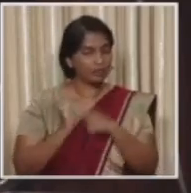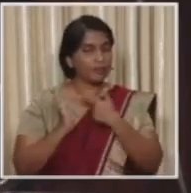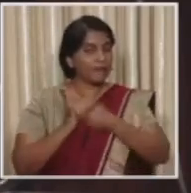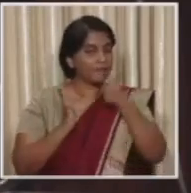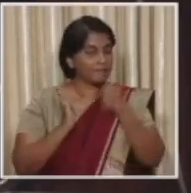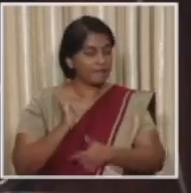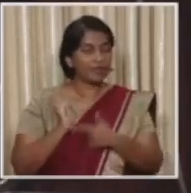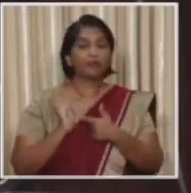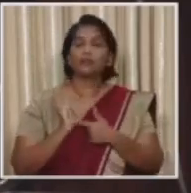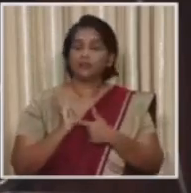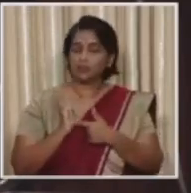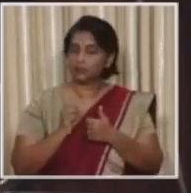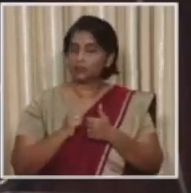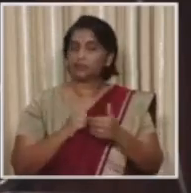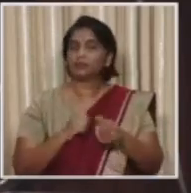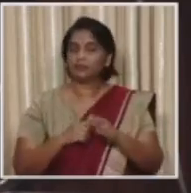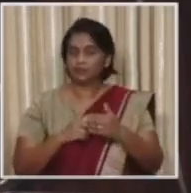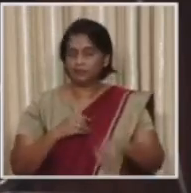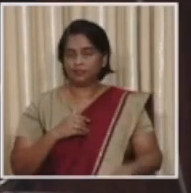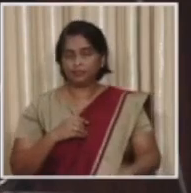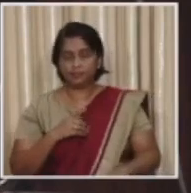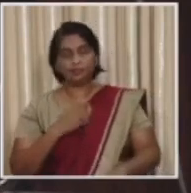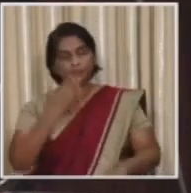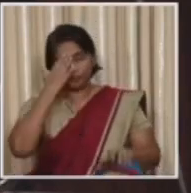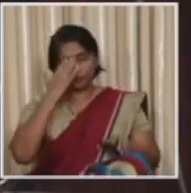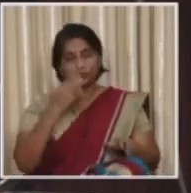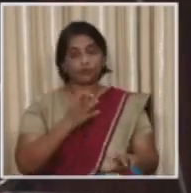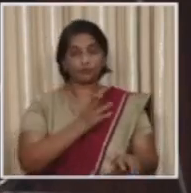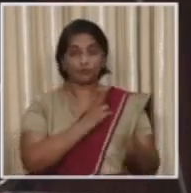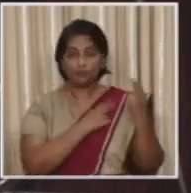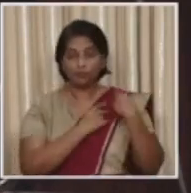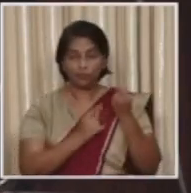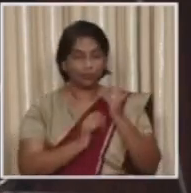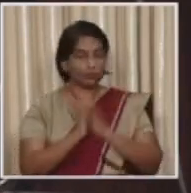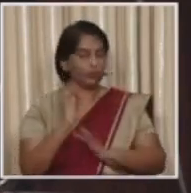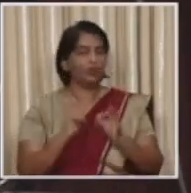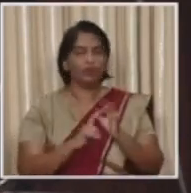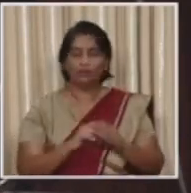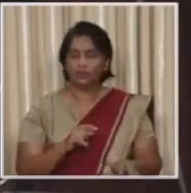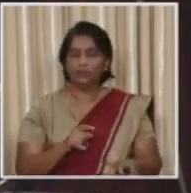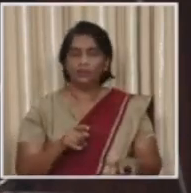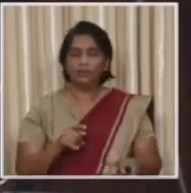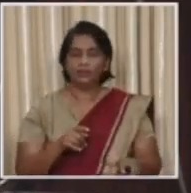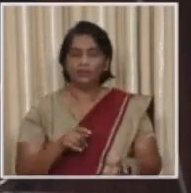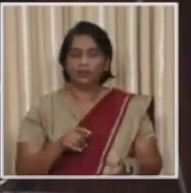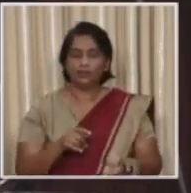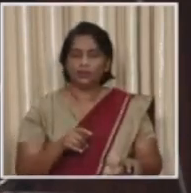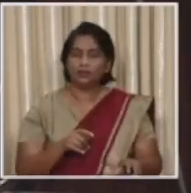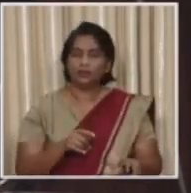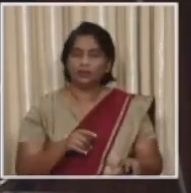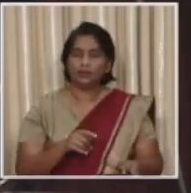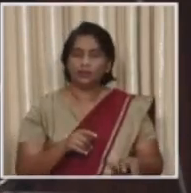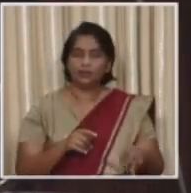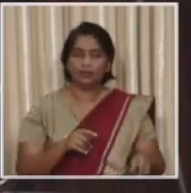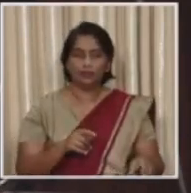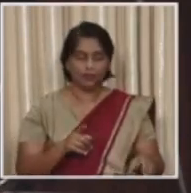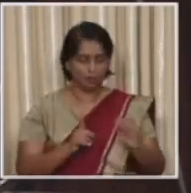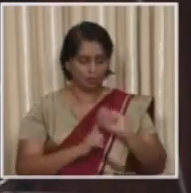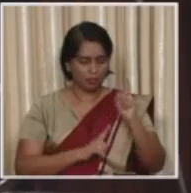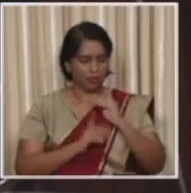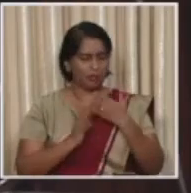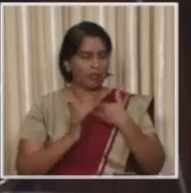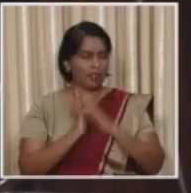වැදගත්කමක් තිබීමට නම් කරුණාකරලා ඔබතුමා රඳවගෙන සිටින ඔය මුදල් ඇමති ධූරය මේ පාර්ලිමේන්තුවේ නියෝජිතයෙකුට දෙන්න.